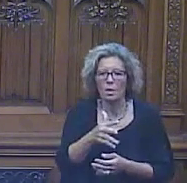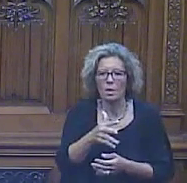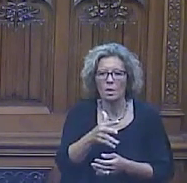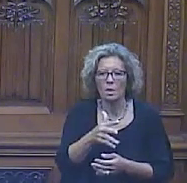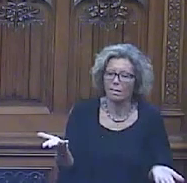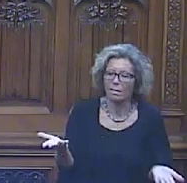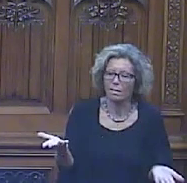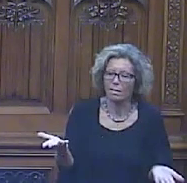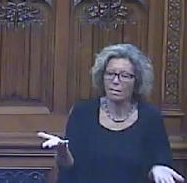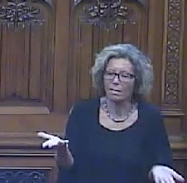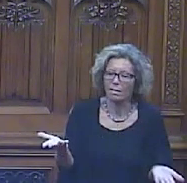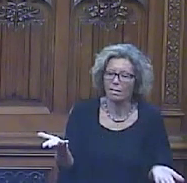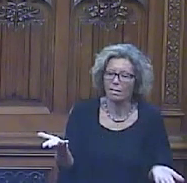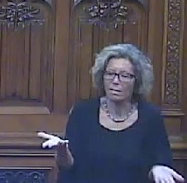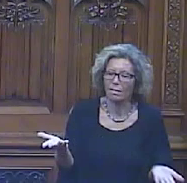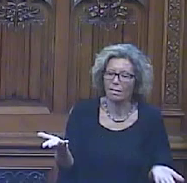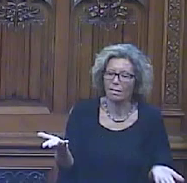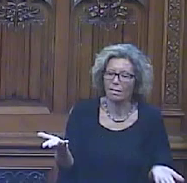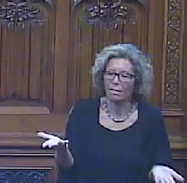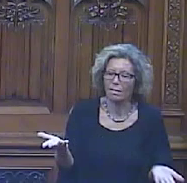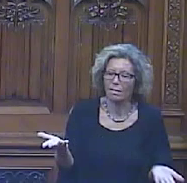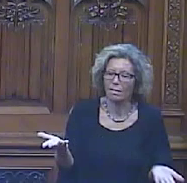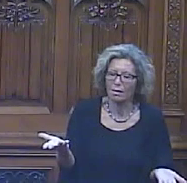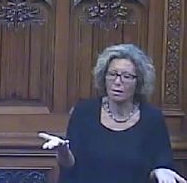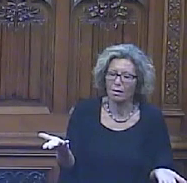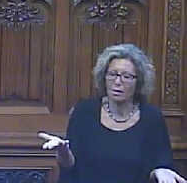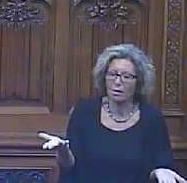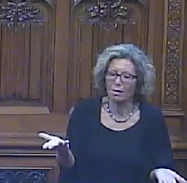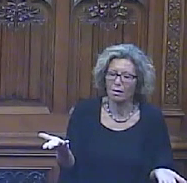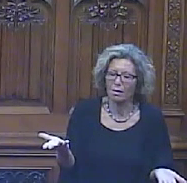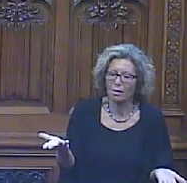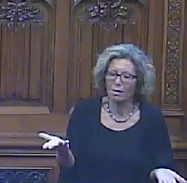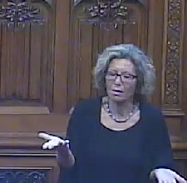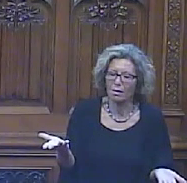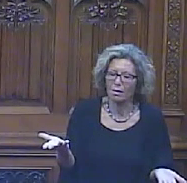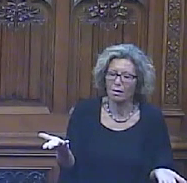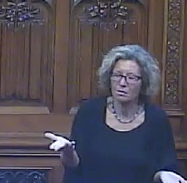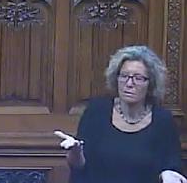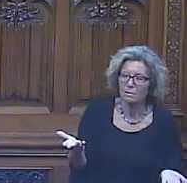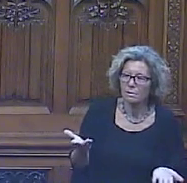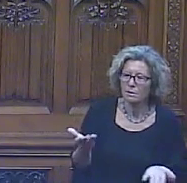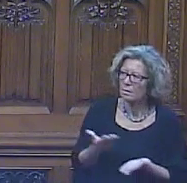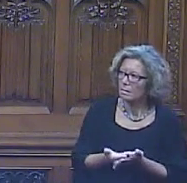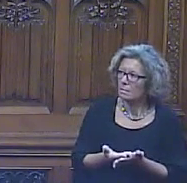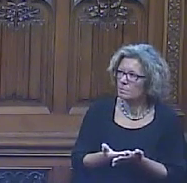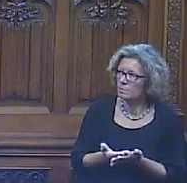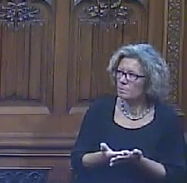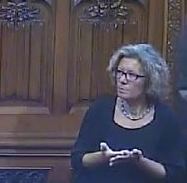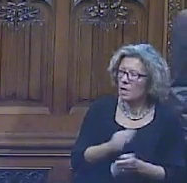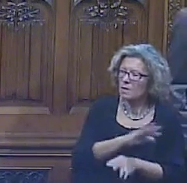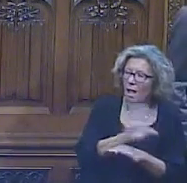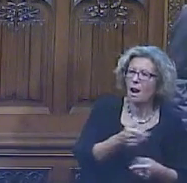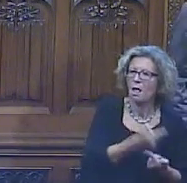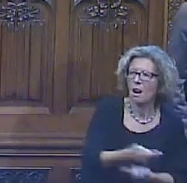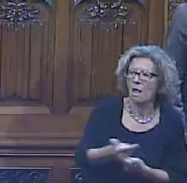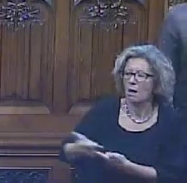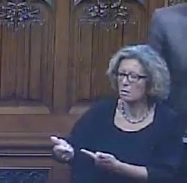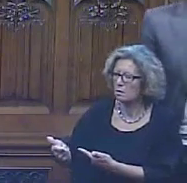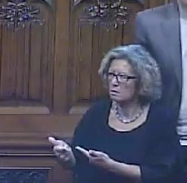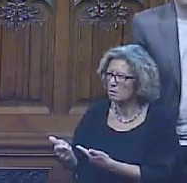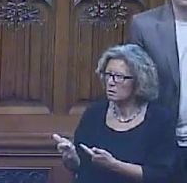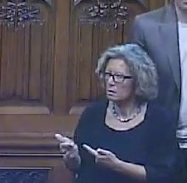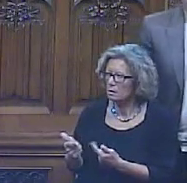geschafft, legale Fluchtmöglichkeiten zu schaffen. Gerade im Gegenteil, man hat alle Lager